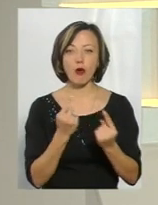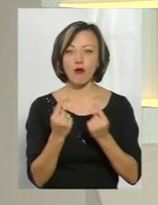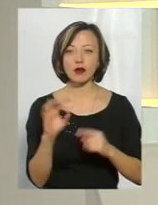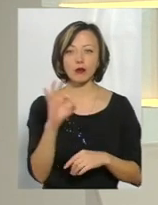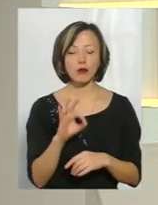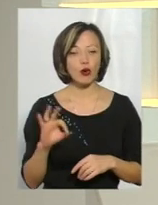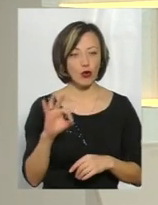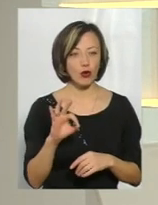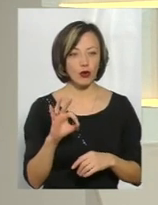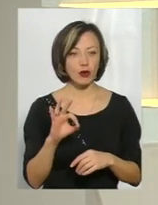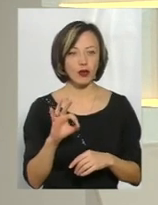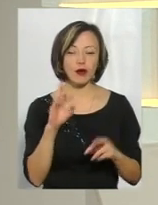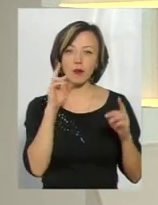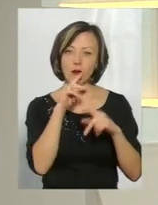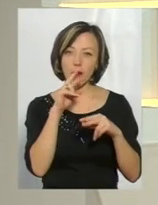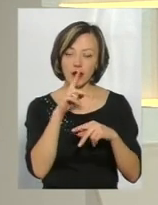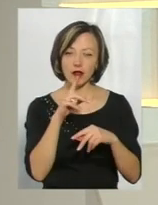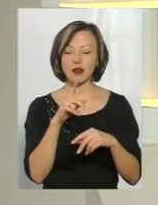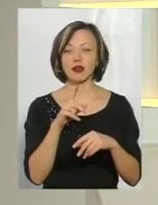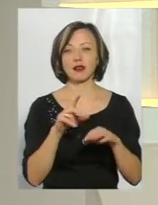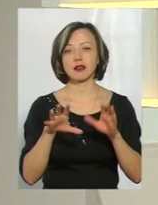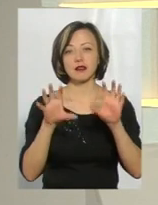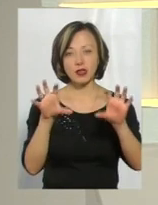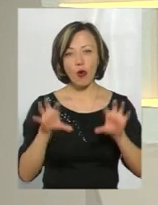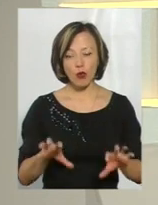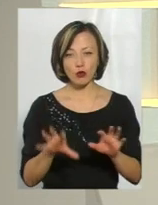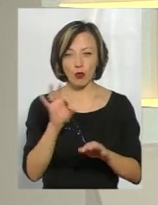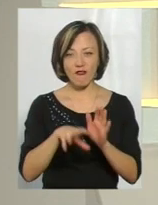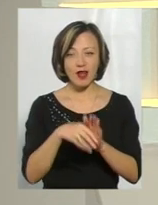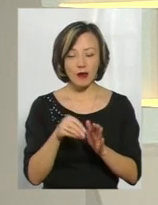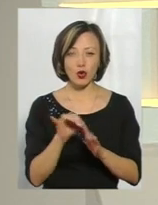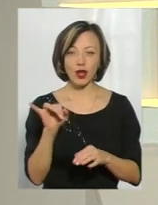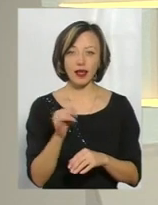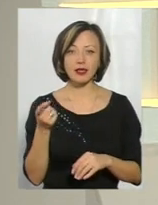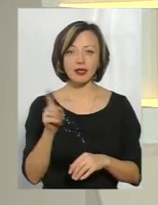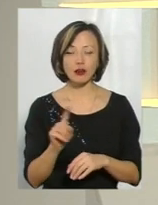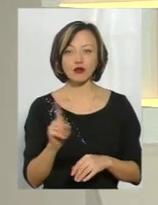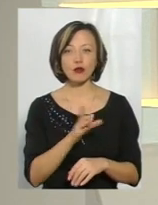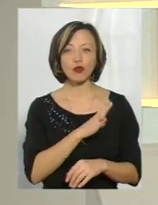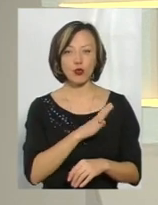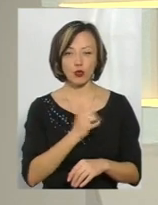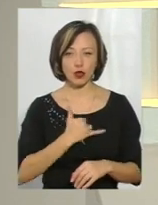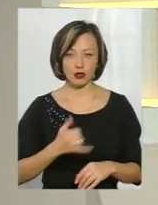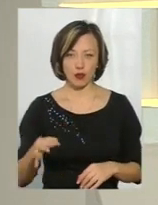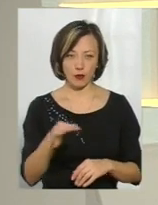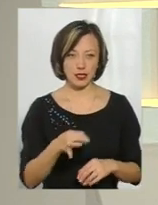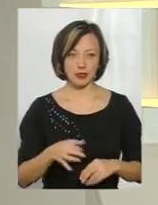про ті огріхи виборчого законодавства і те, що власне, було в нашій